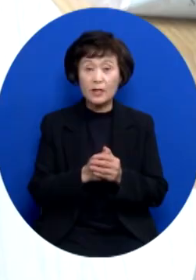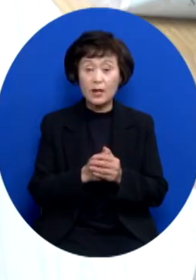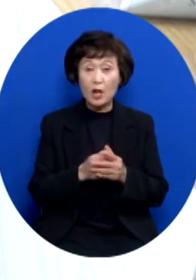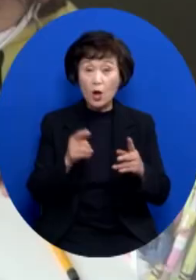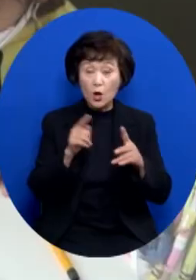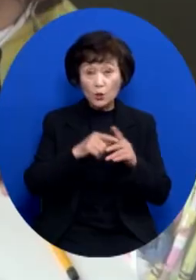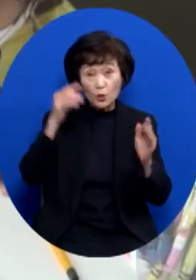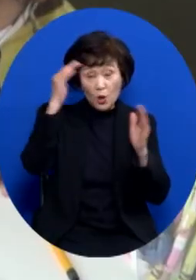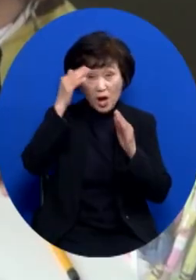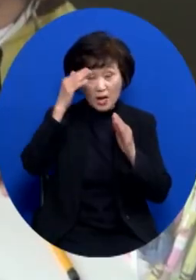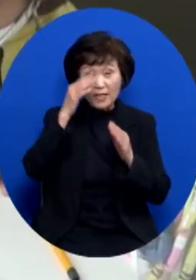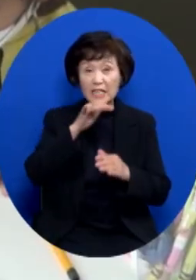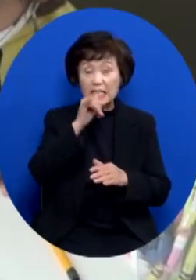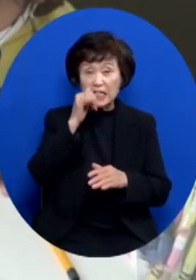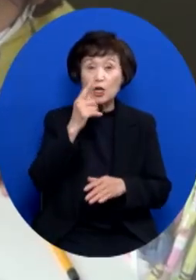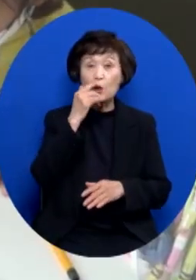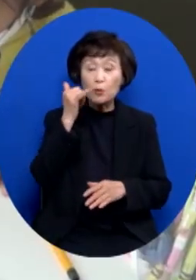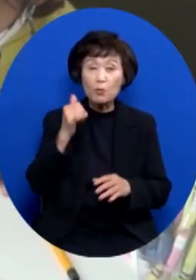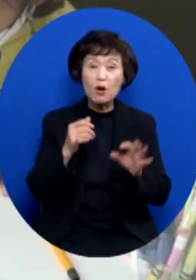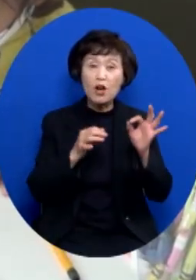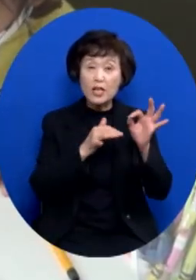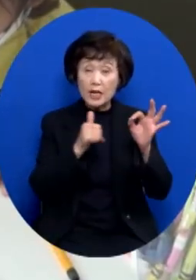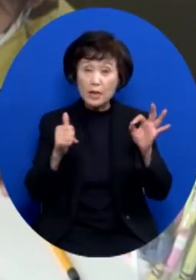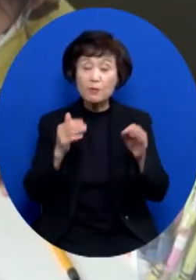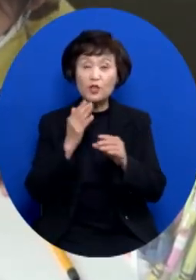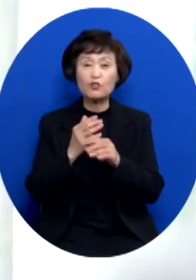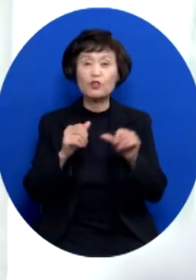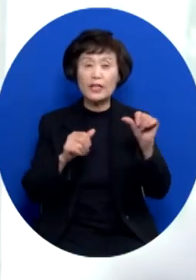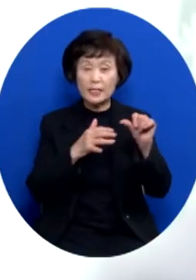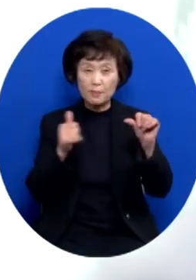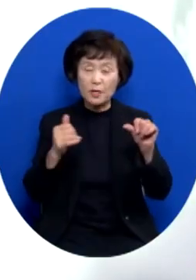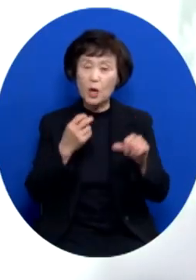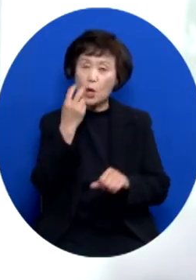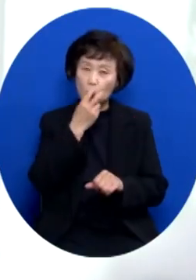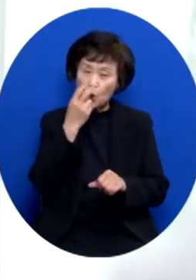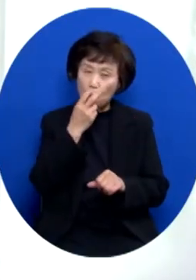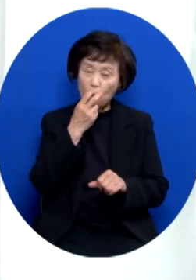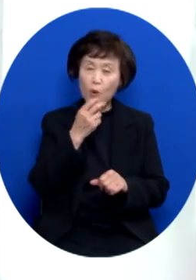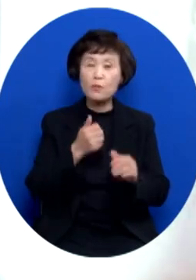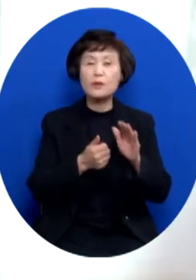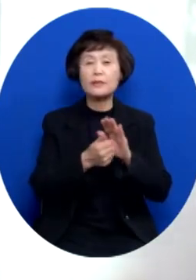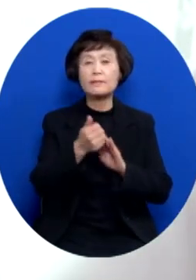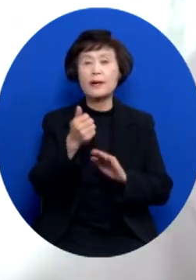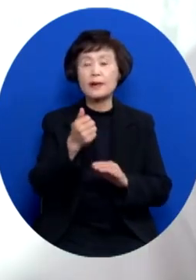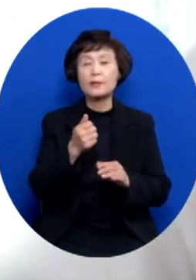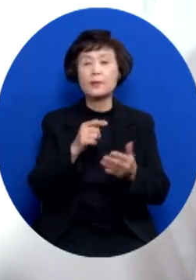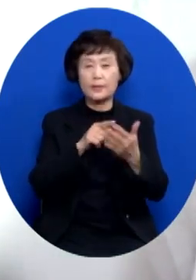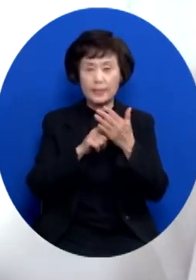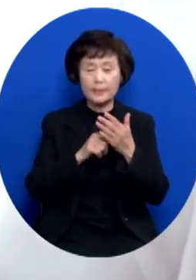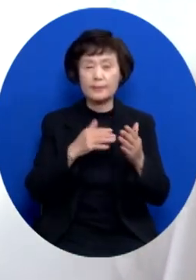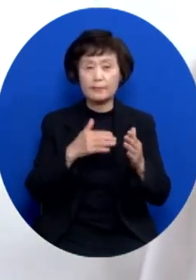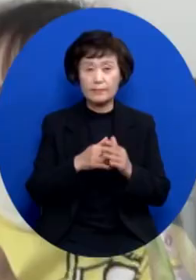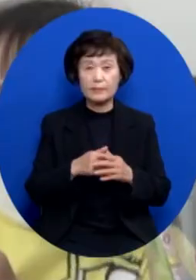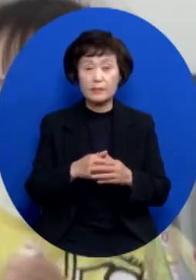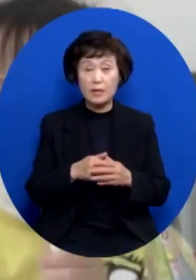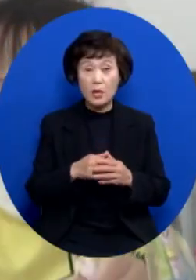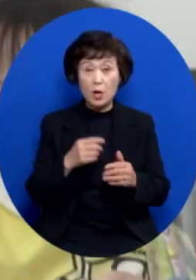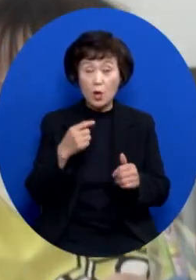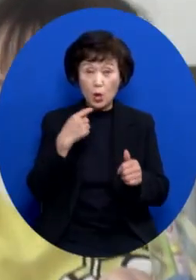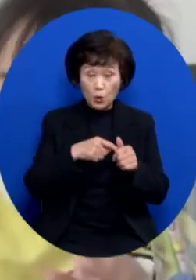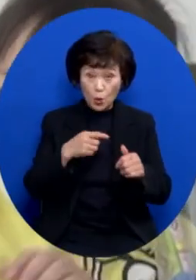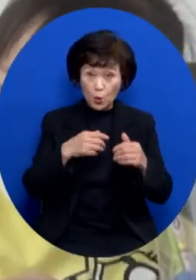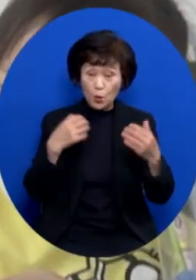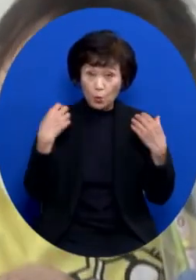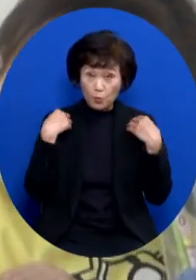초등학생 자녀를 둔 학부모 10명 가운데 5명은 돌봄 이용을 희망하는 것으로 나타났습니다. 교육부가